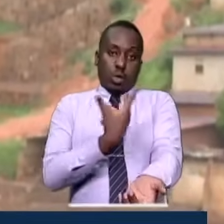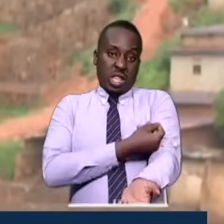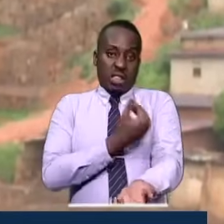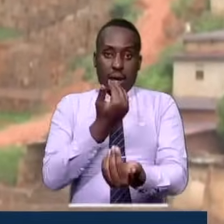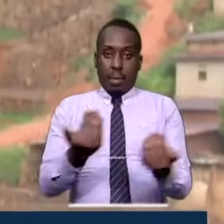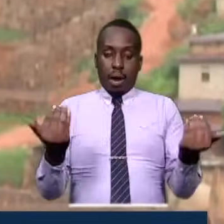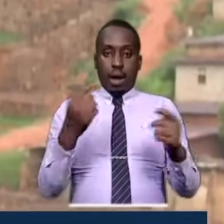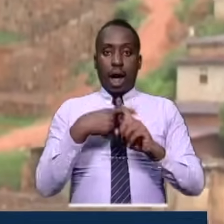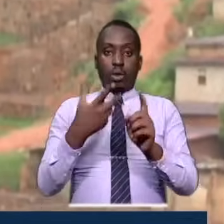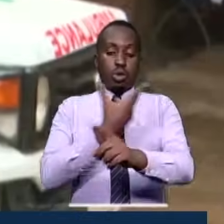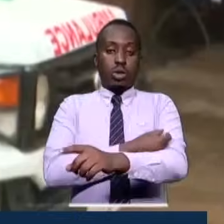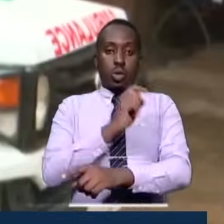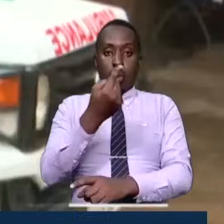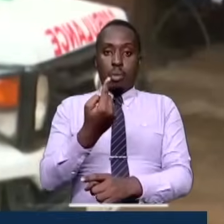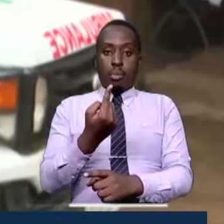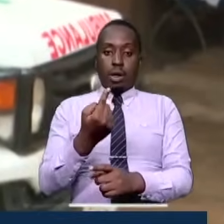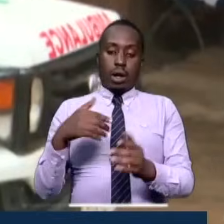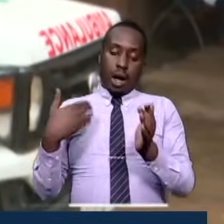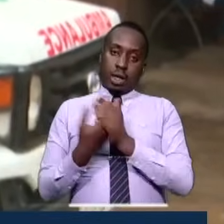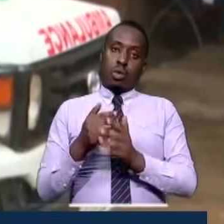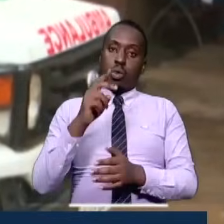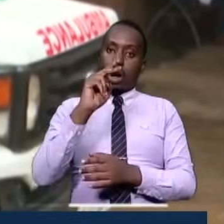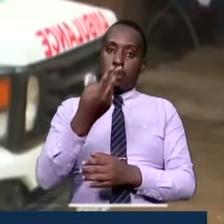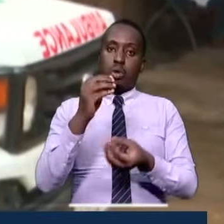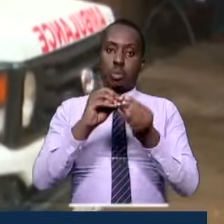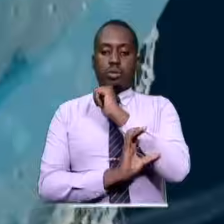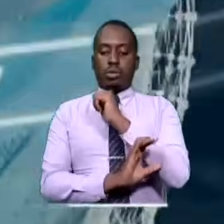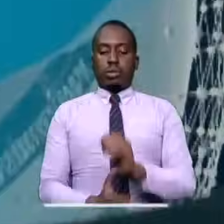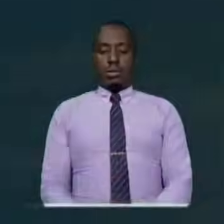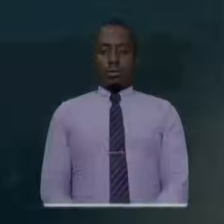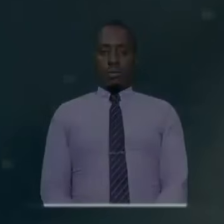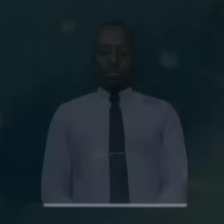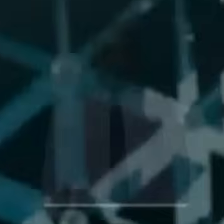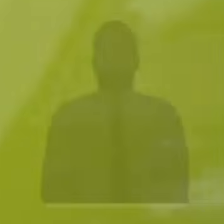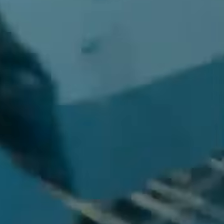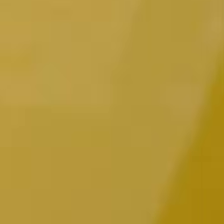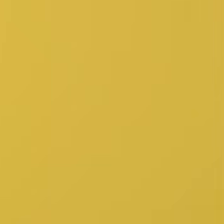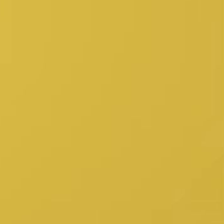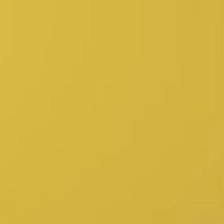mbere nyamara hajya ari urukingo rwa kabiri uyu mubare ukagabanuka.